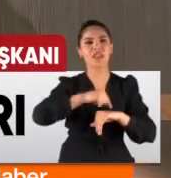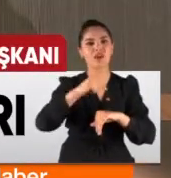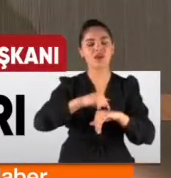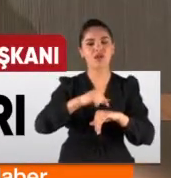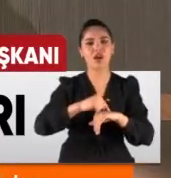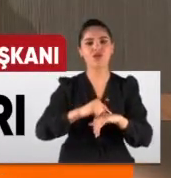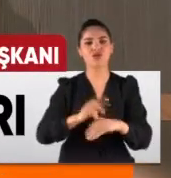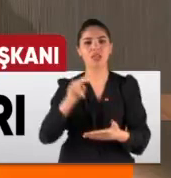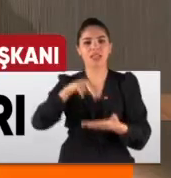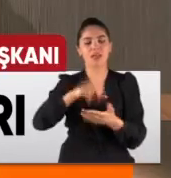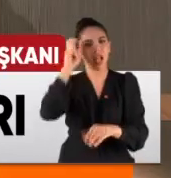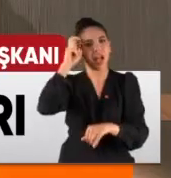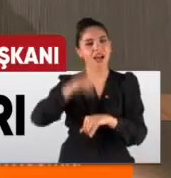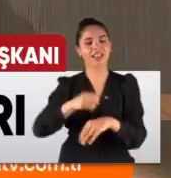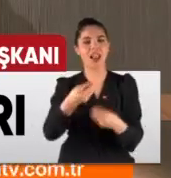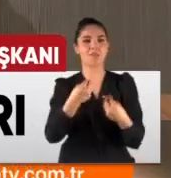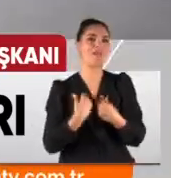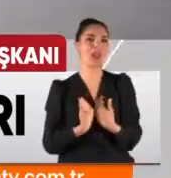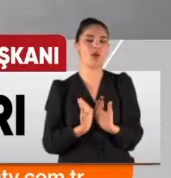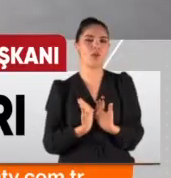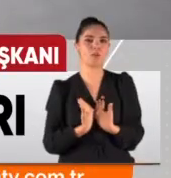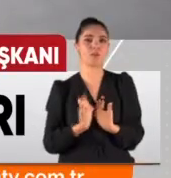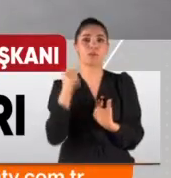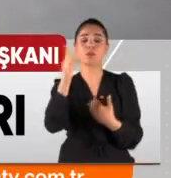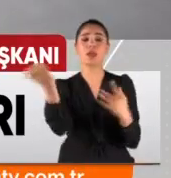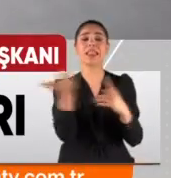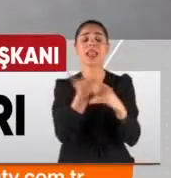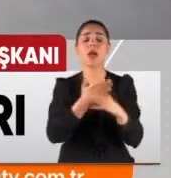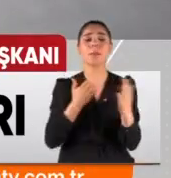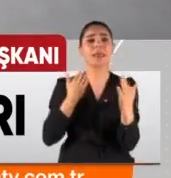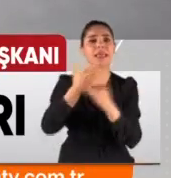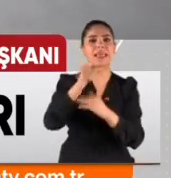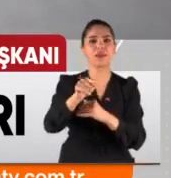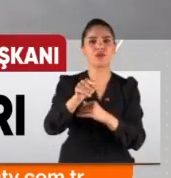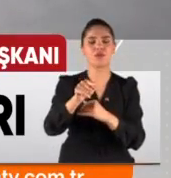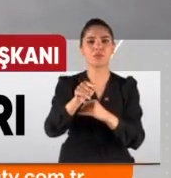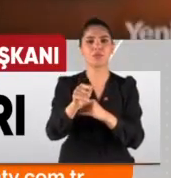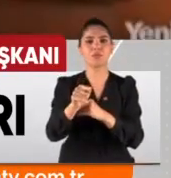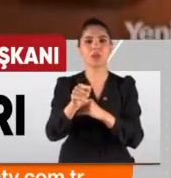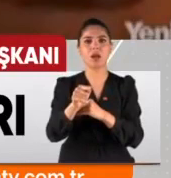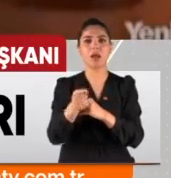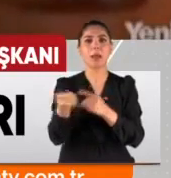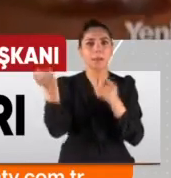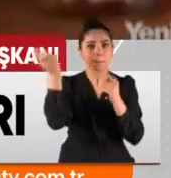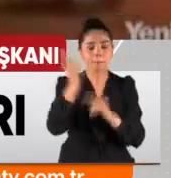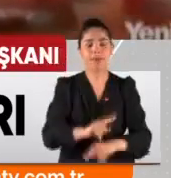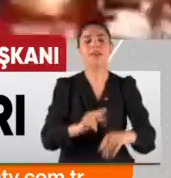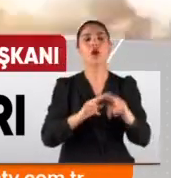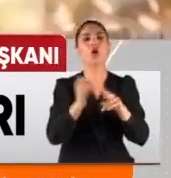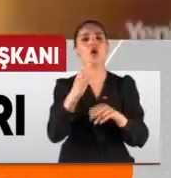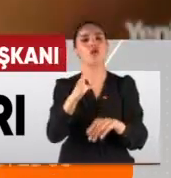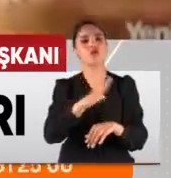ve dik duruşuna hatırlatmaktadır. Bu darbe girişimi ve üstüne bir de pandemiye